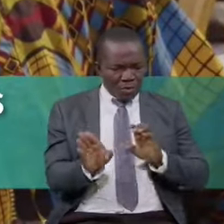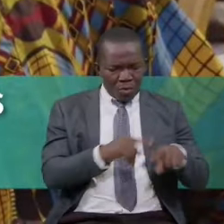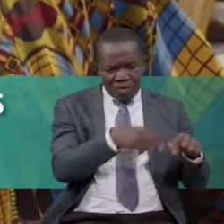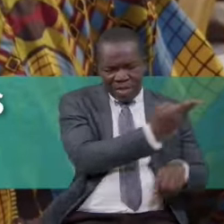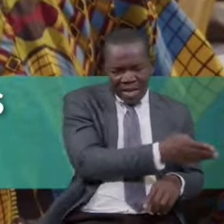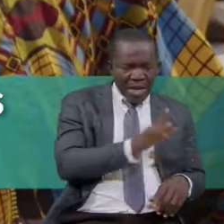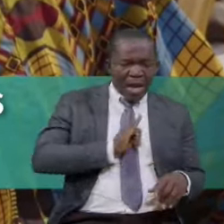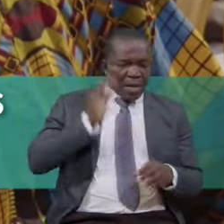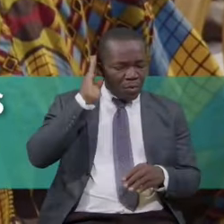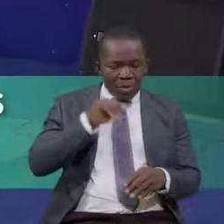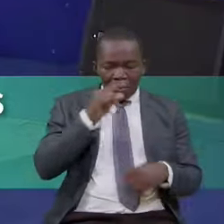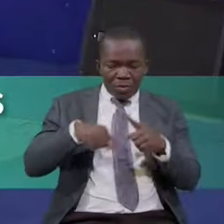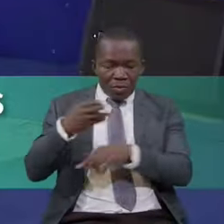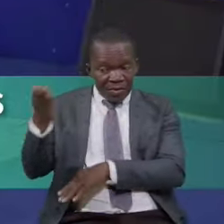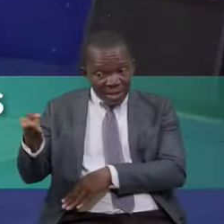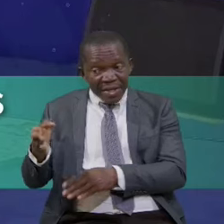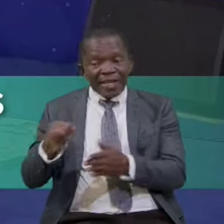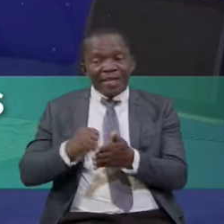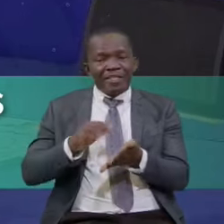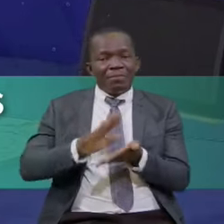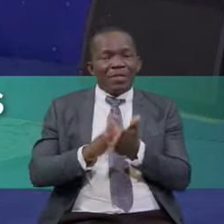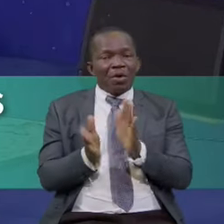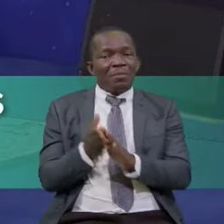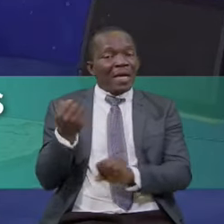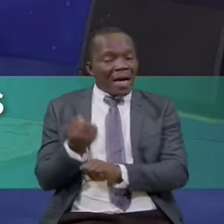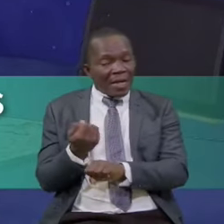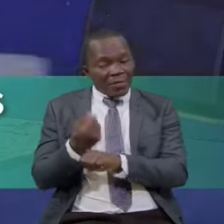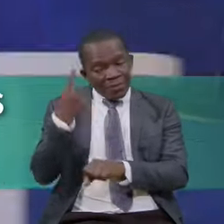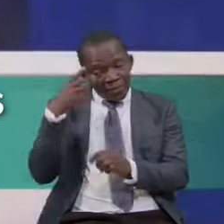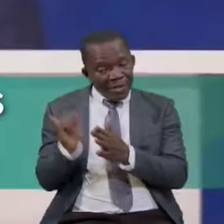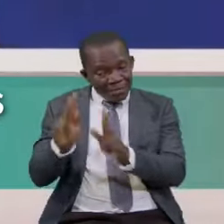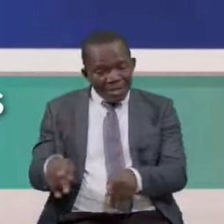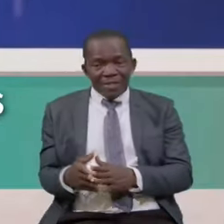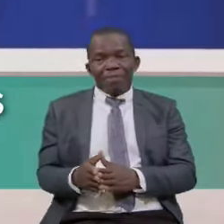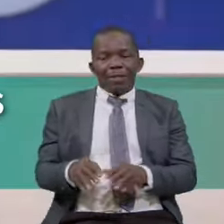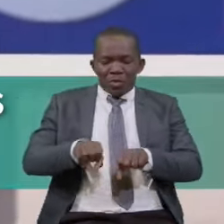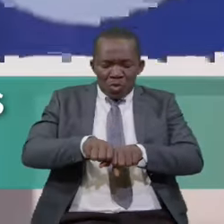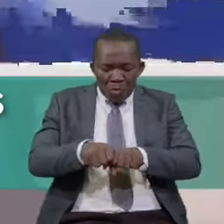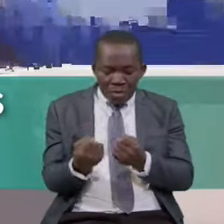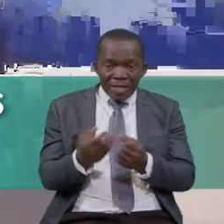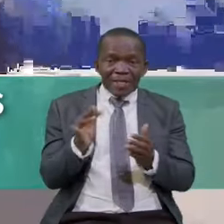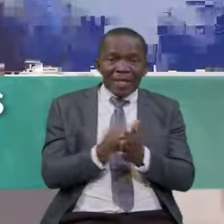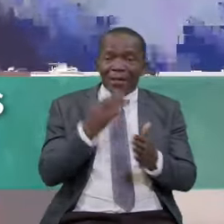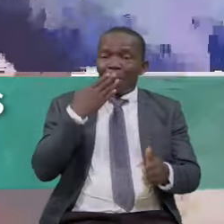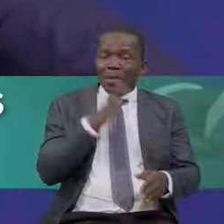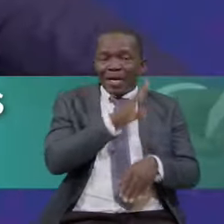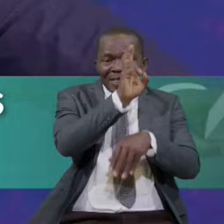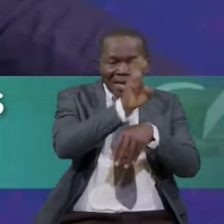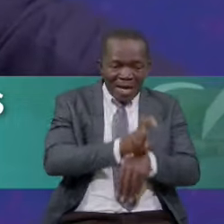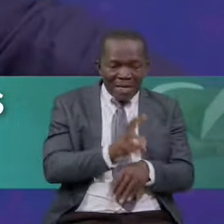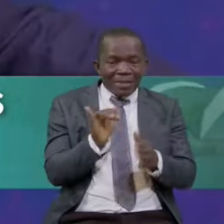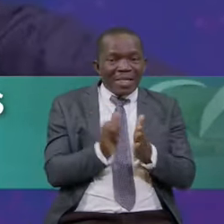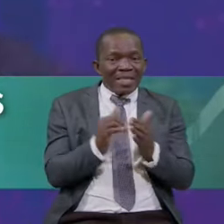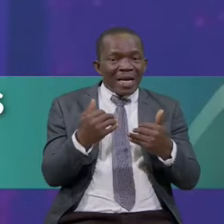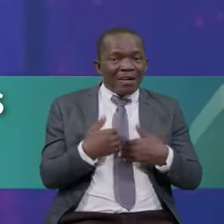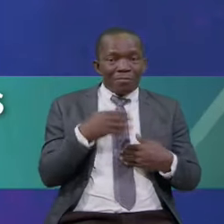force c'est difficile difficile de briser les habitudes qui sont dans ta vie depuis 30 ans